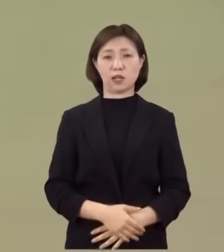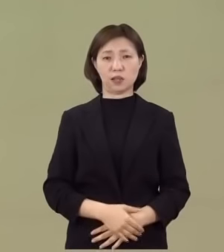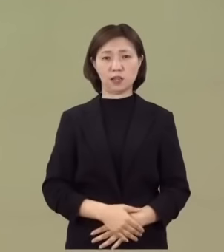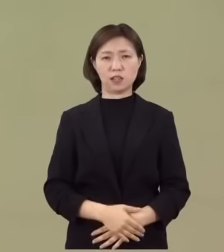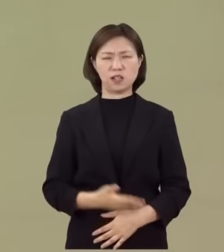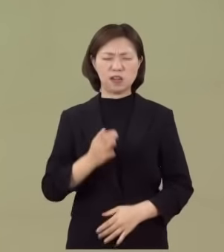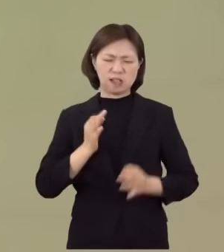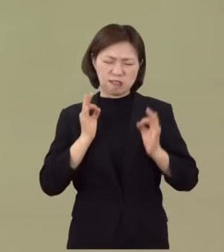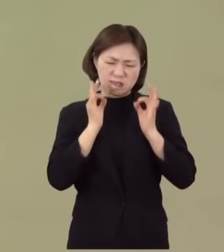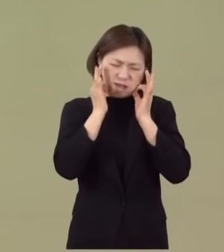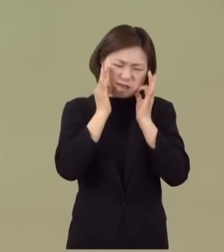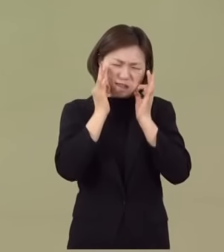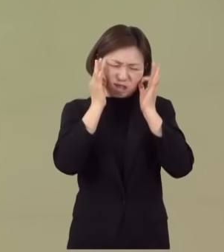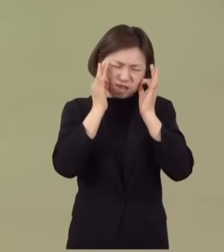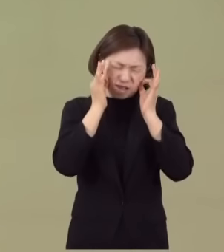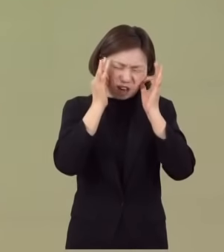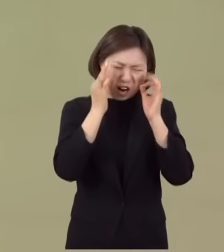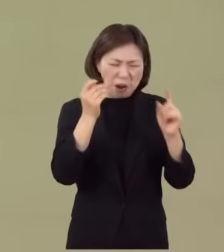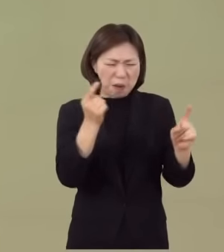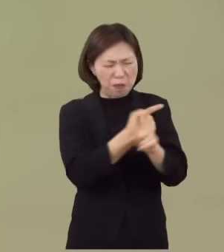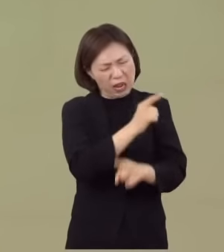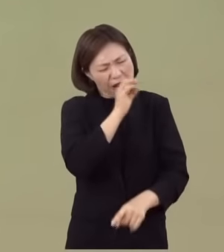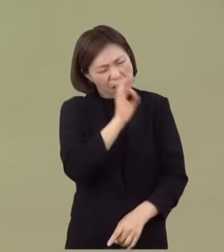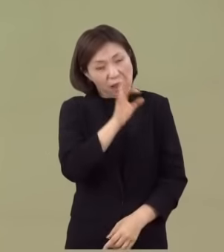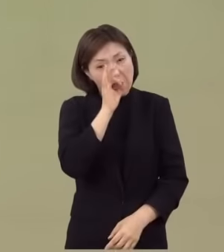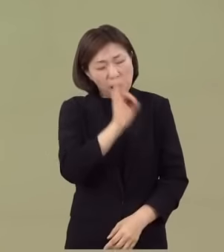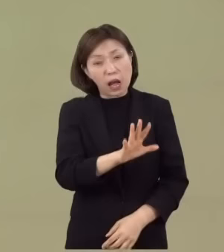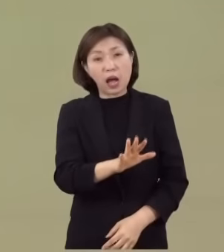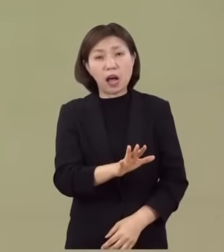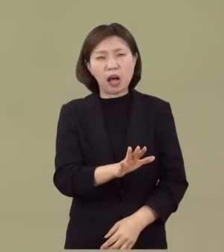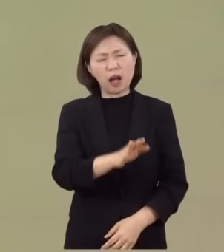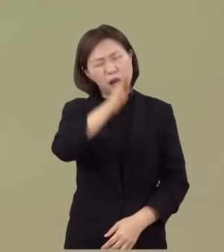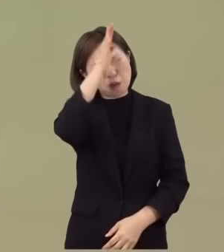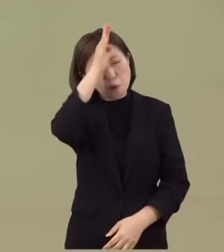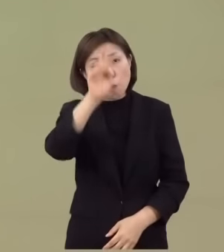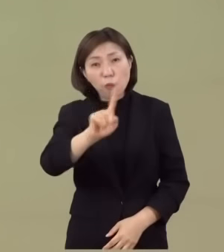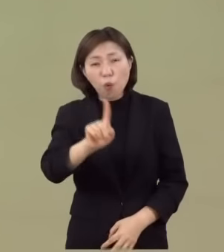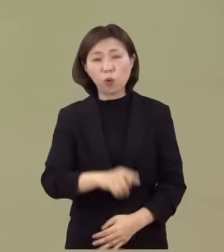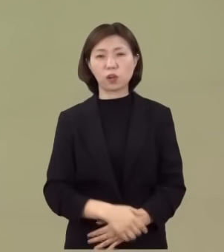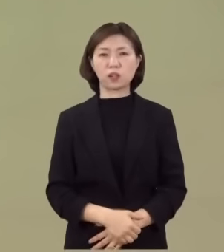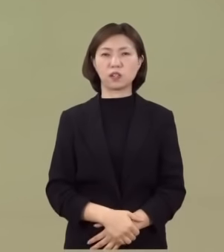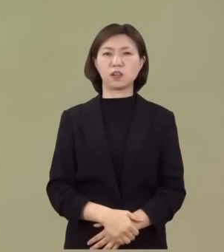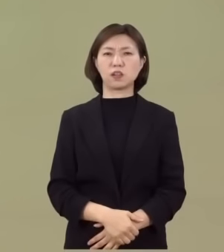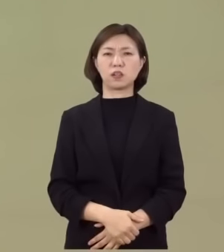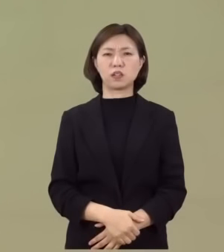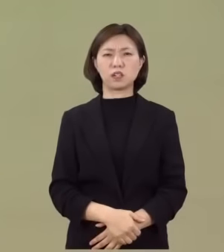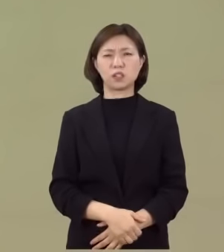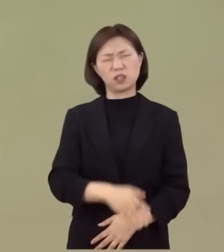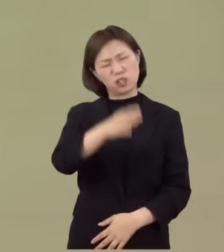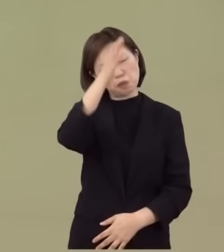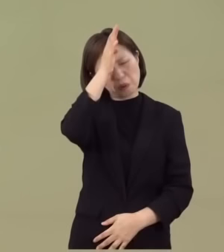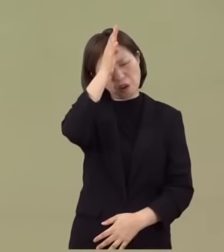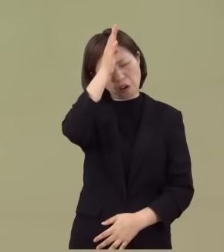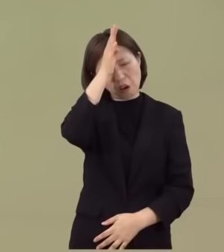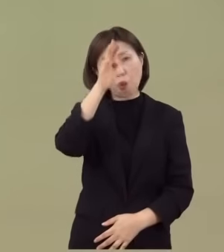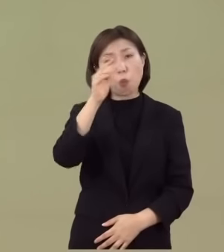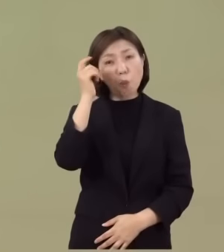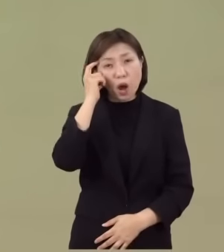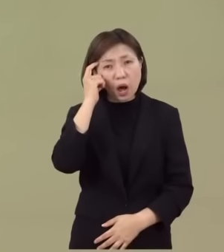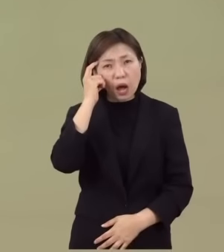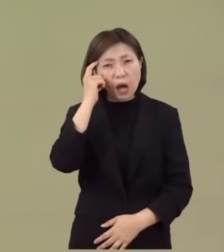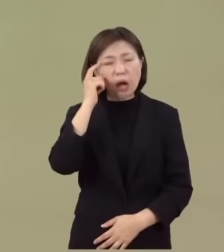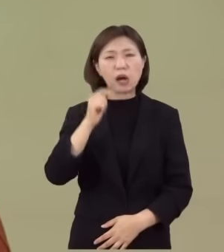아무리 아무리 노력해도 치료가 지독 하게 치료가 안 되는 병이 있다면 그런 병은